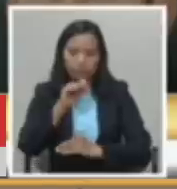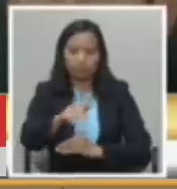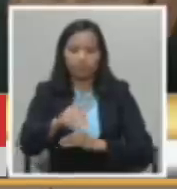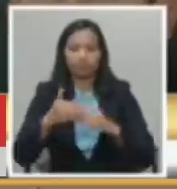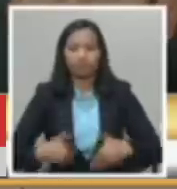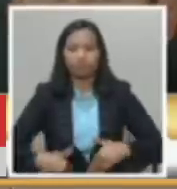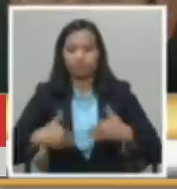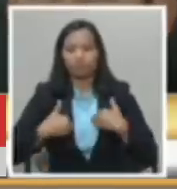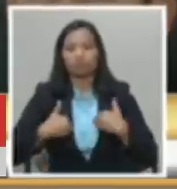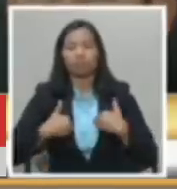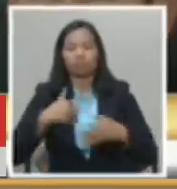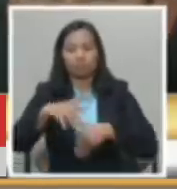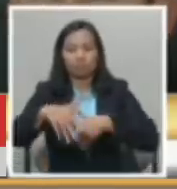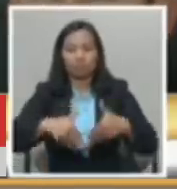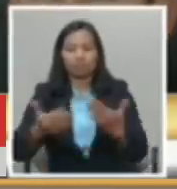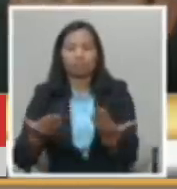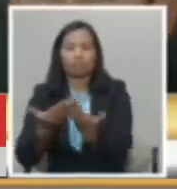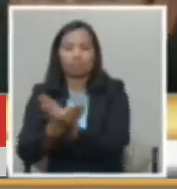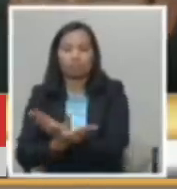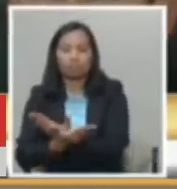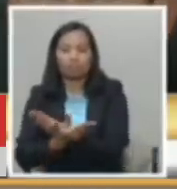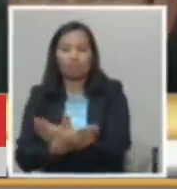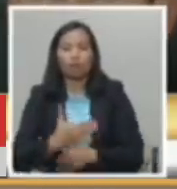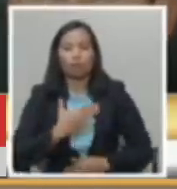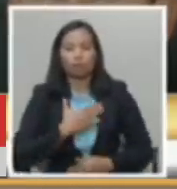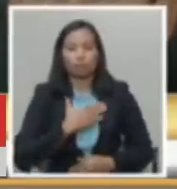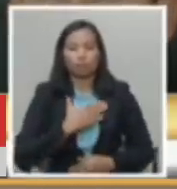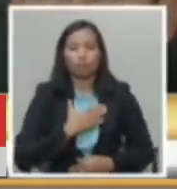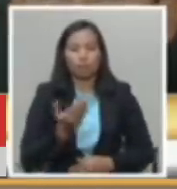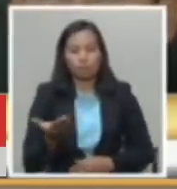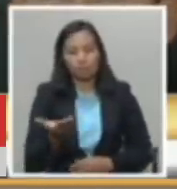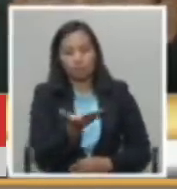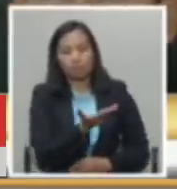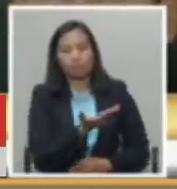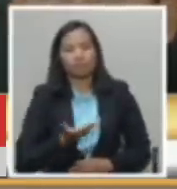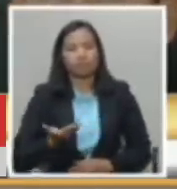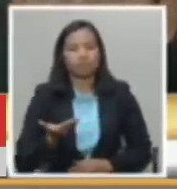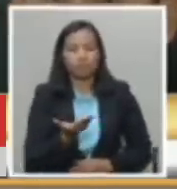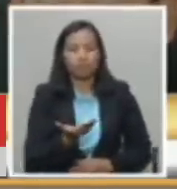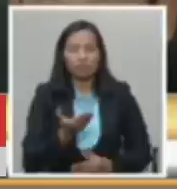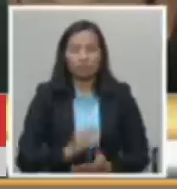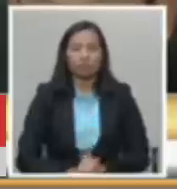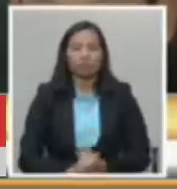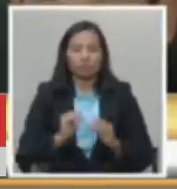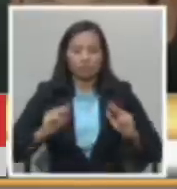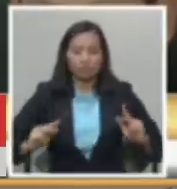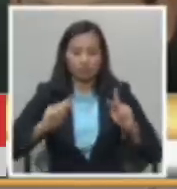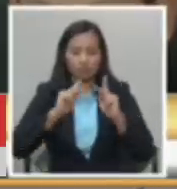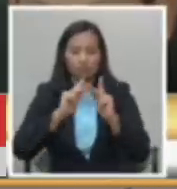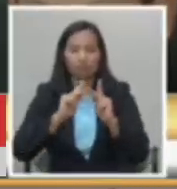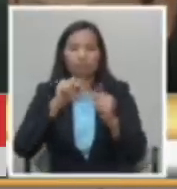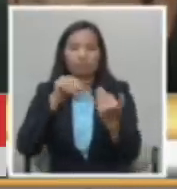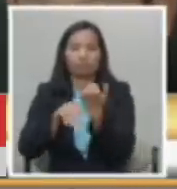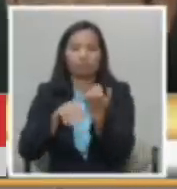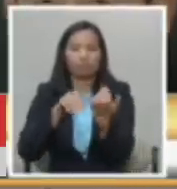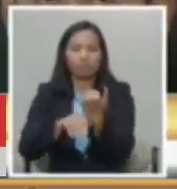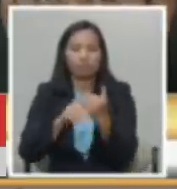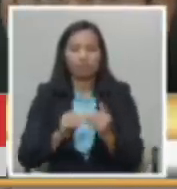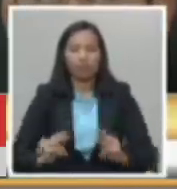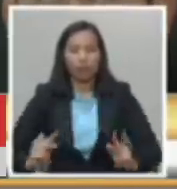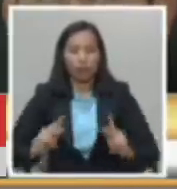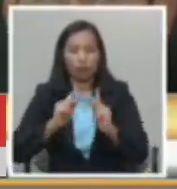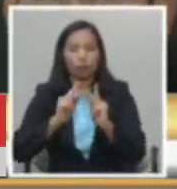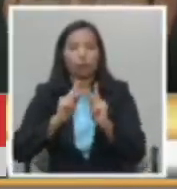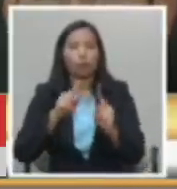ของพี่น้องประชาชนก็จะเปลี่ยนไปด้วยผมจึงอยากวิงวอนครับให้กระทรวงคมนาคมโดยกรมทางหลว